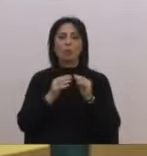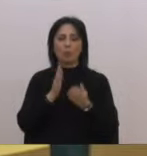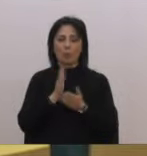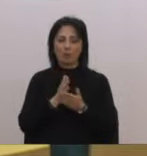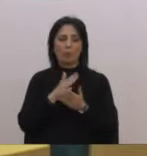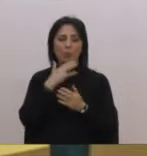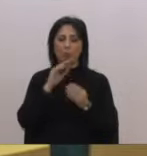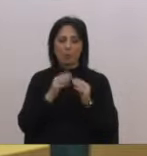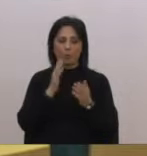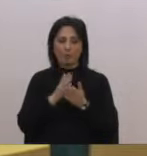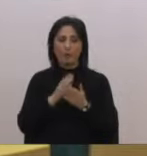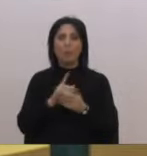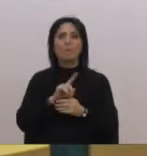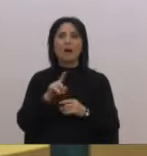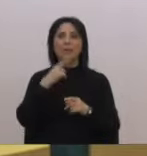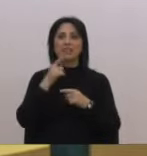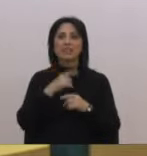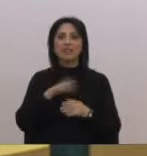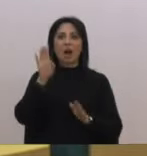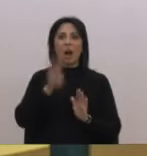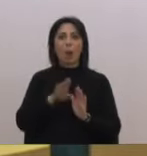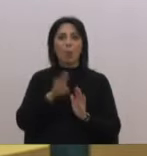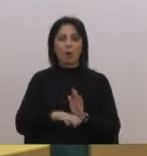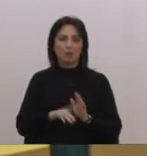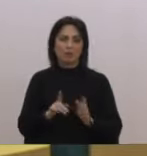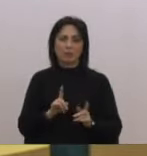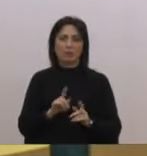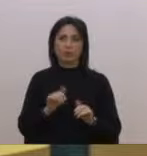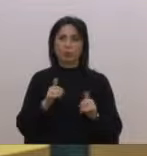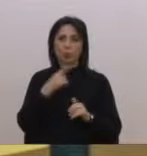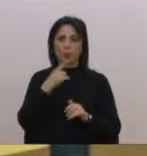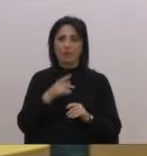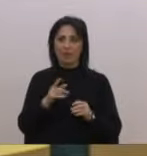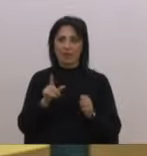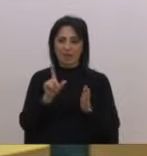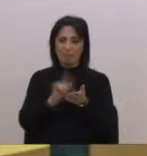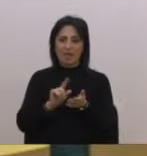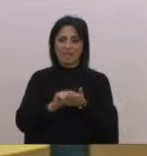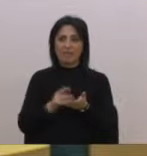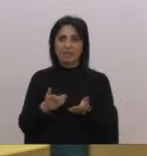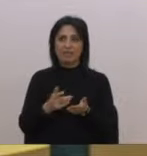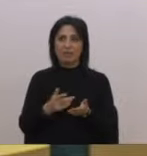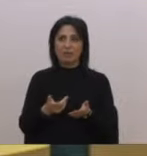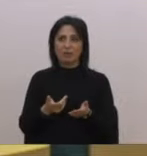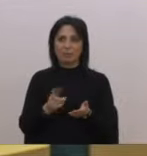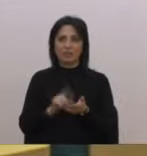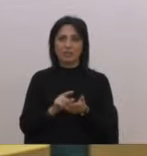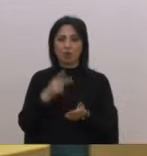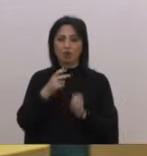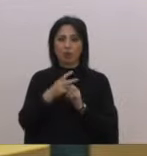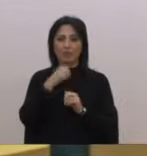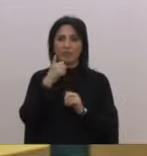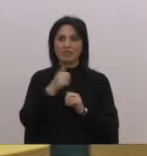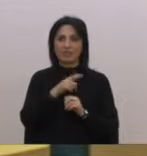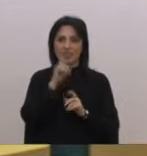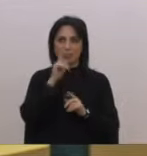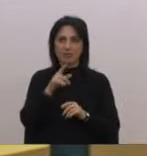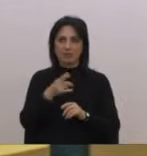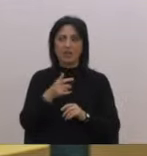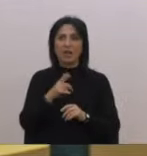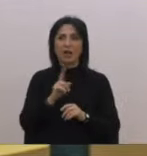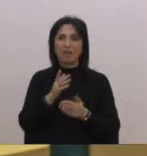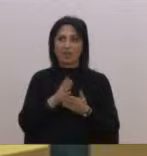omravi probleme bie, magra, imi stvaru, au arestau, aer, rogorun atko, egiu e pensie bie, ikos, oriatas tormețel, se sit sis huara iz